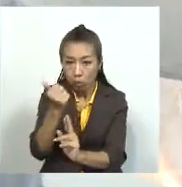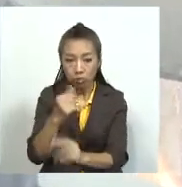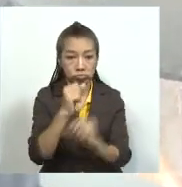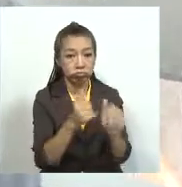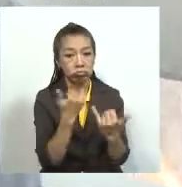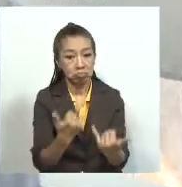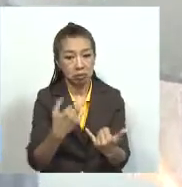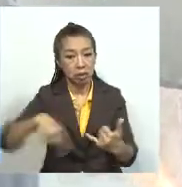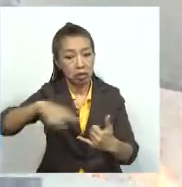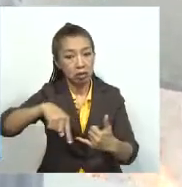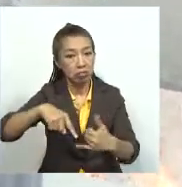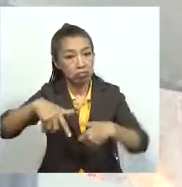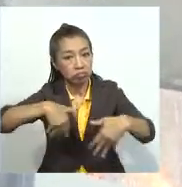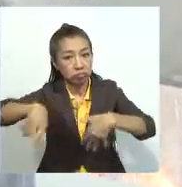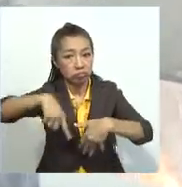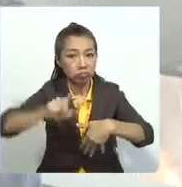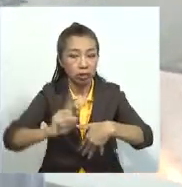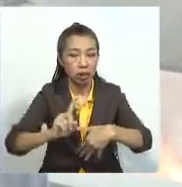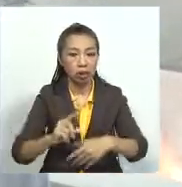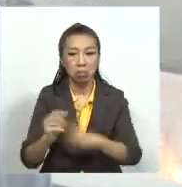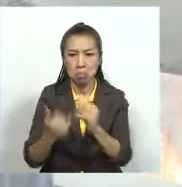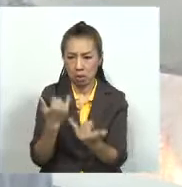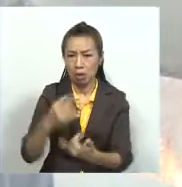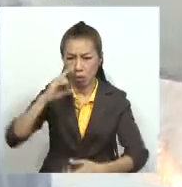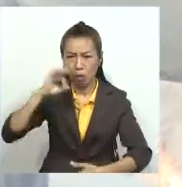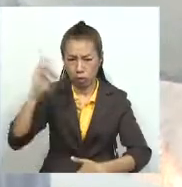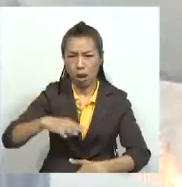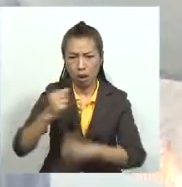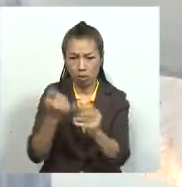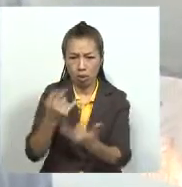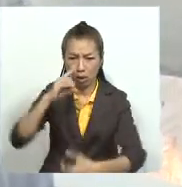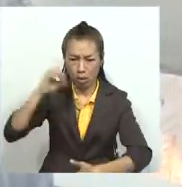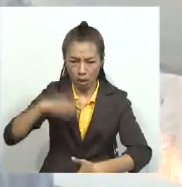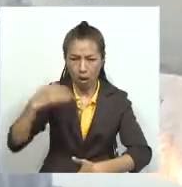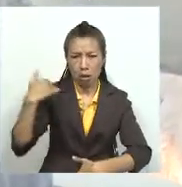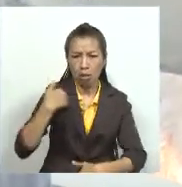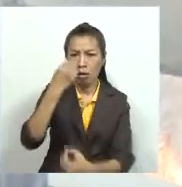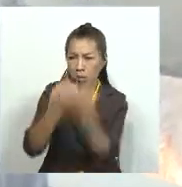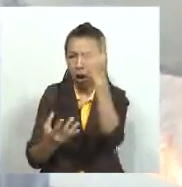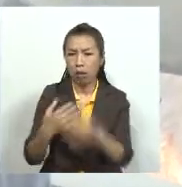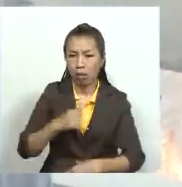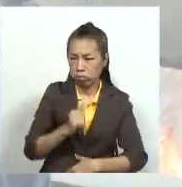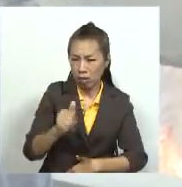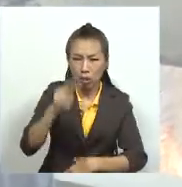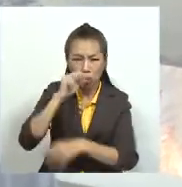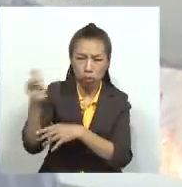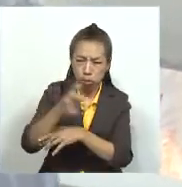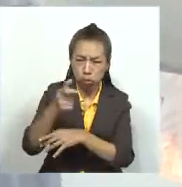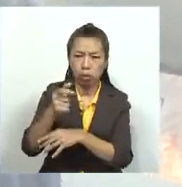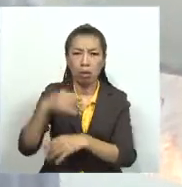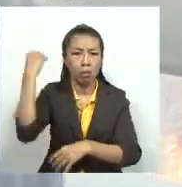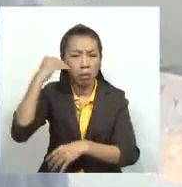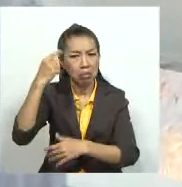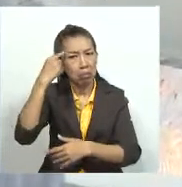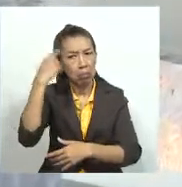ในปีนี้ในพื้นที่เป็นยังไงบ้างคะ ก็ปีนี้รู้สึกว่ารุนแรงมากก็มีดับไฟตลอดเพราะว่าปีนี้รู้สึกว่าแห้ง